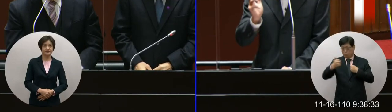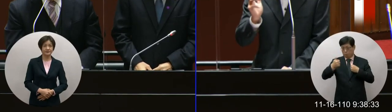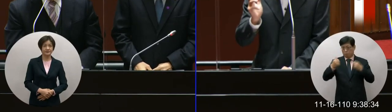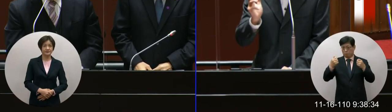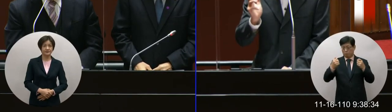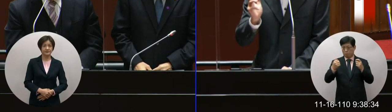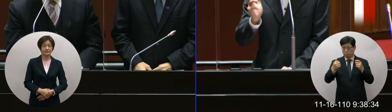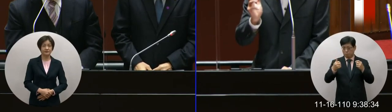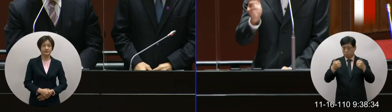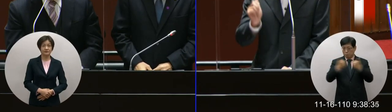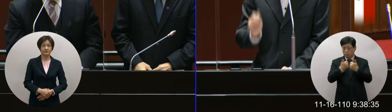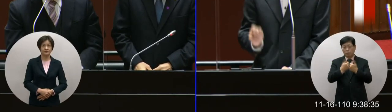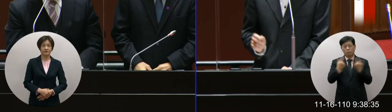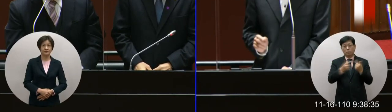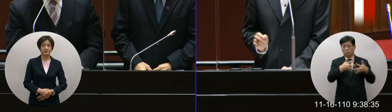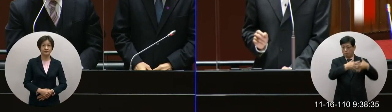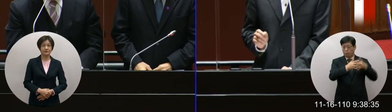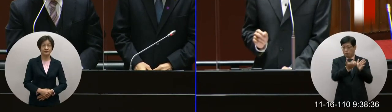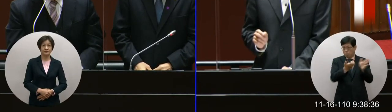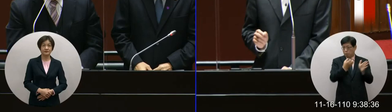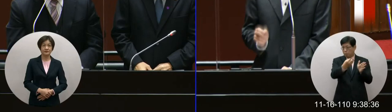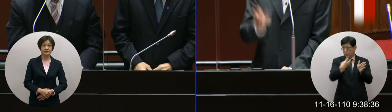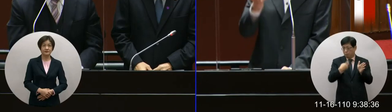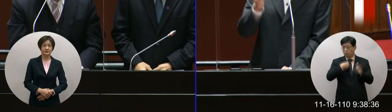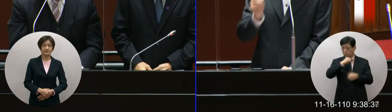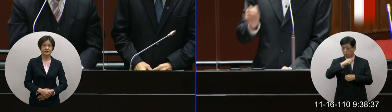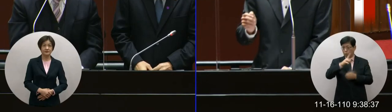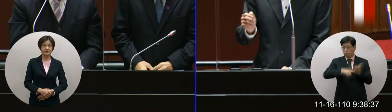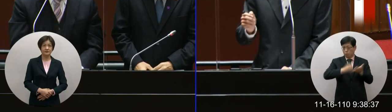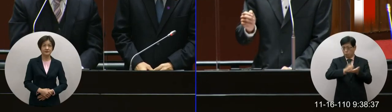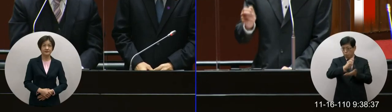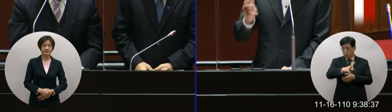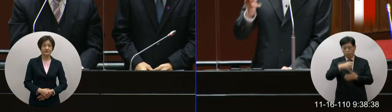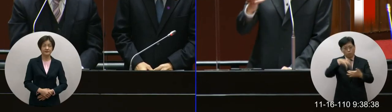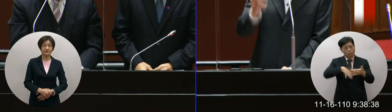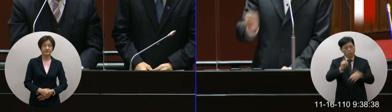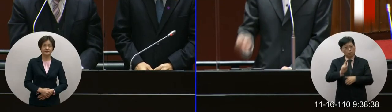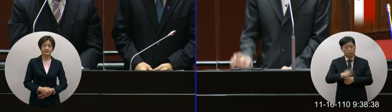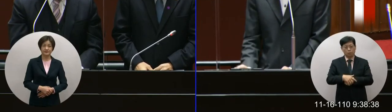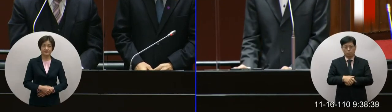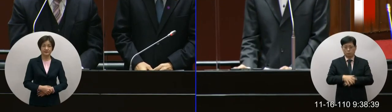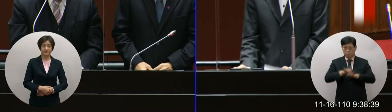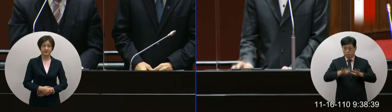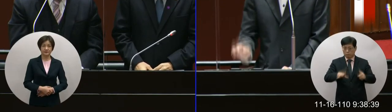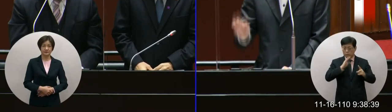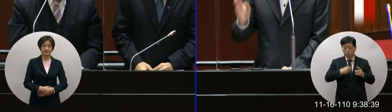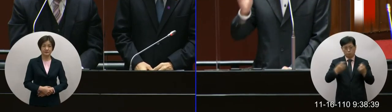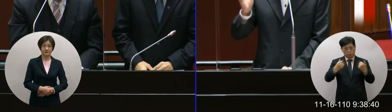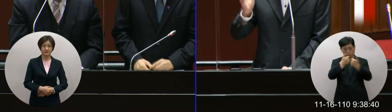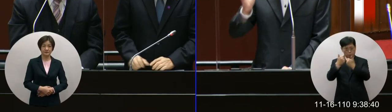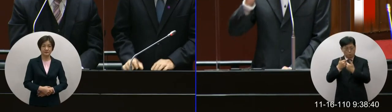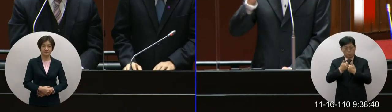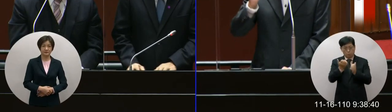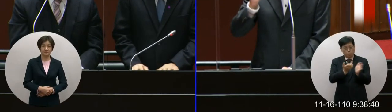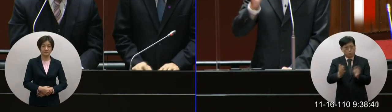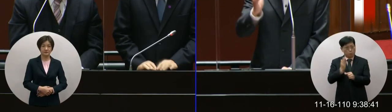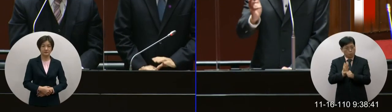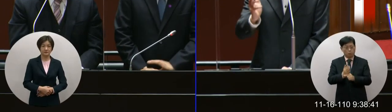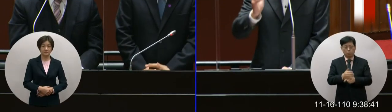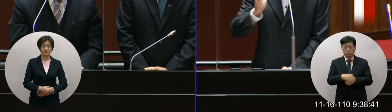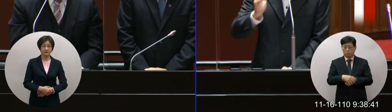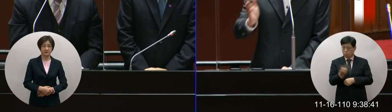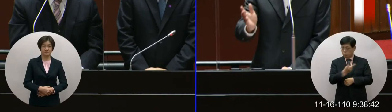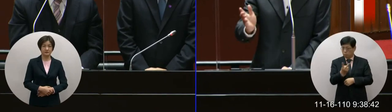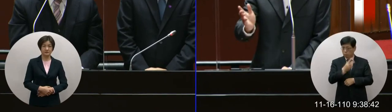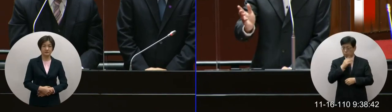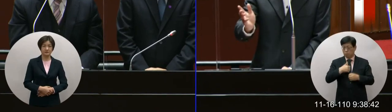我方啊之前有做简报，那简报的内容是怎样？因为现在在进行啊，那拜习